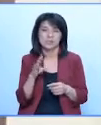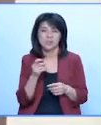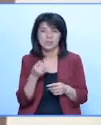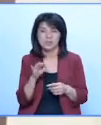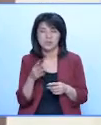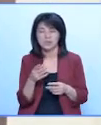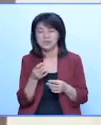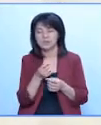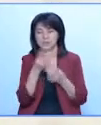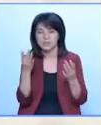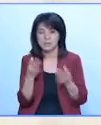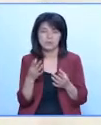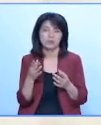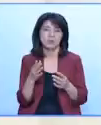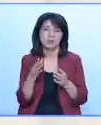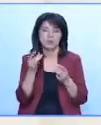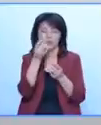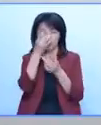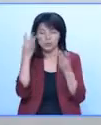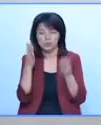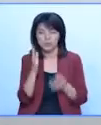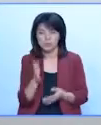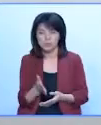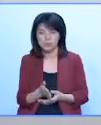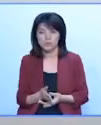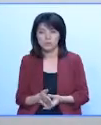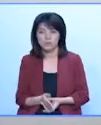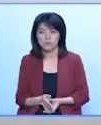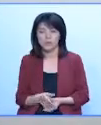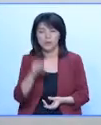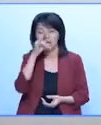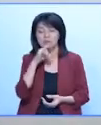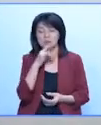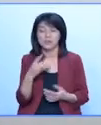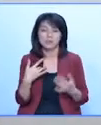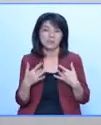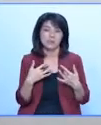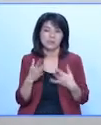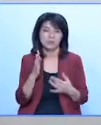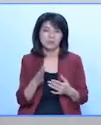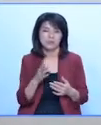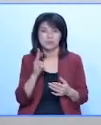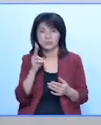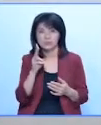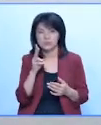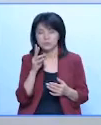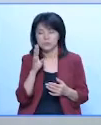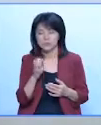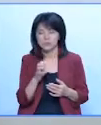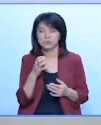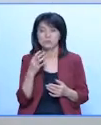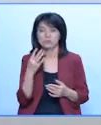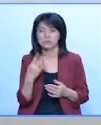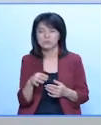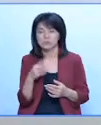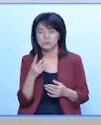өнер орталығы және 2 облыстық театр бар. Қазақ театрында 402 миллион теңге қаражат бөлініп отыр. Бұл жөндеу жұмыстарының